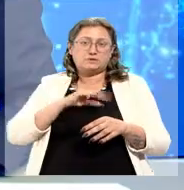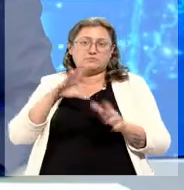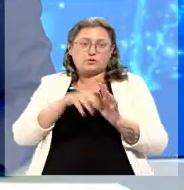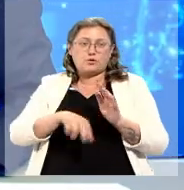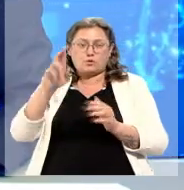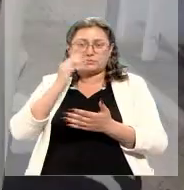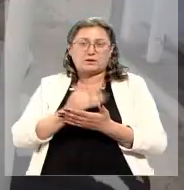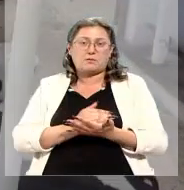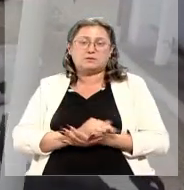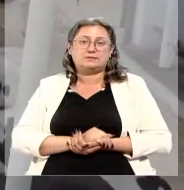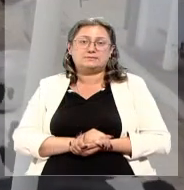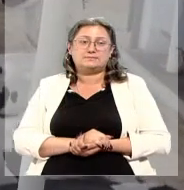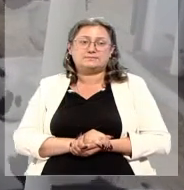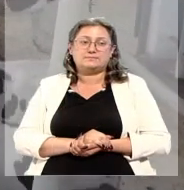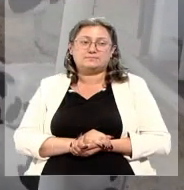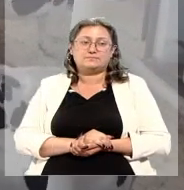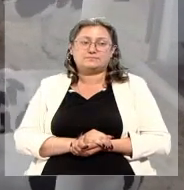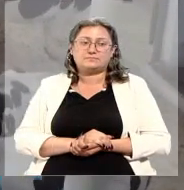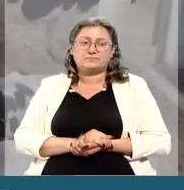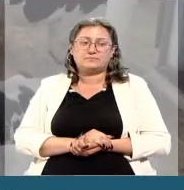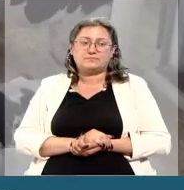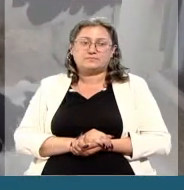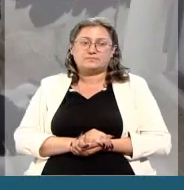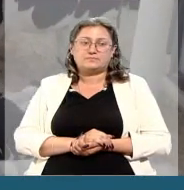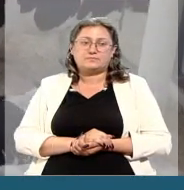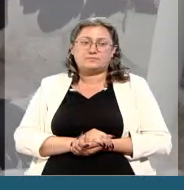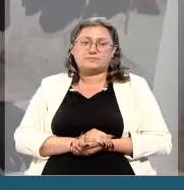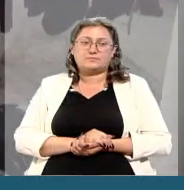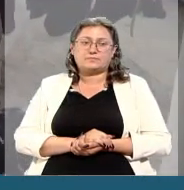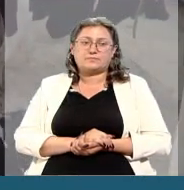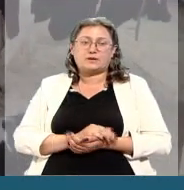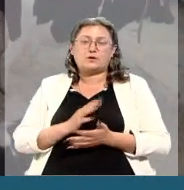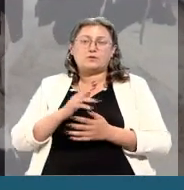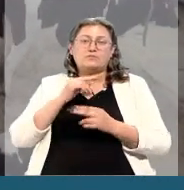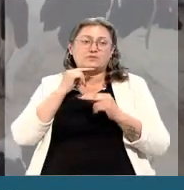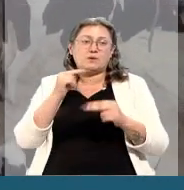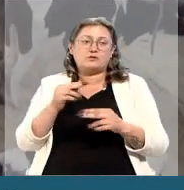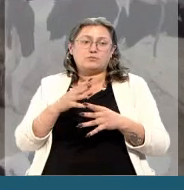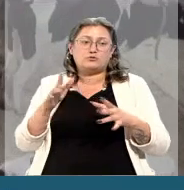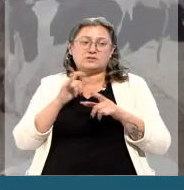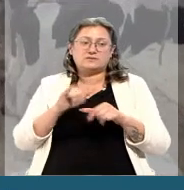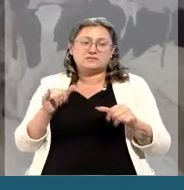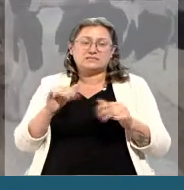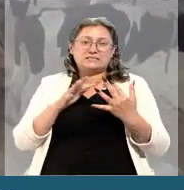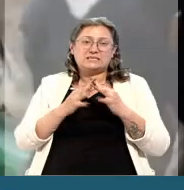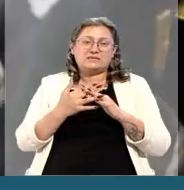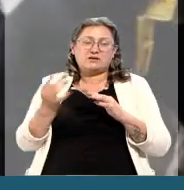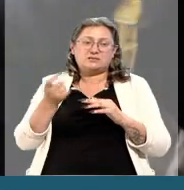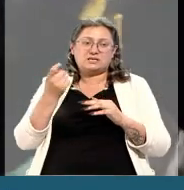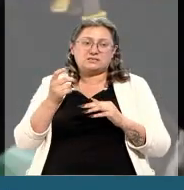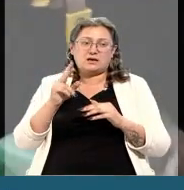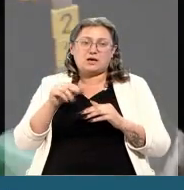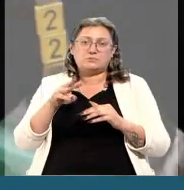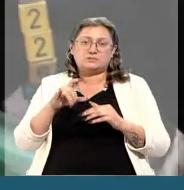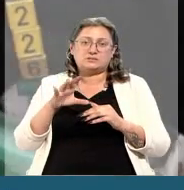етті. Қамысты ауданының ауыл шаруашылығын дамытуға ерекше көңіл бөлінуде. Алтайдың қорытындысы бойынша